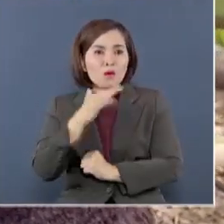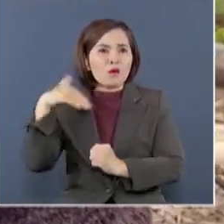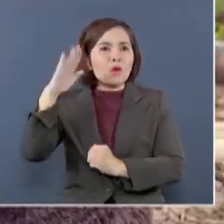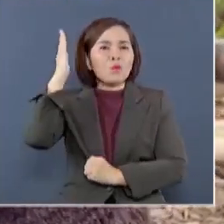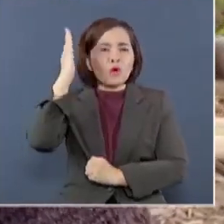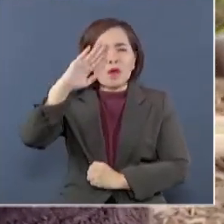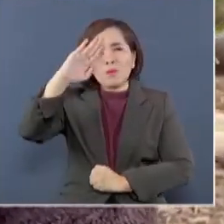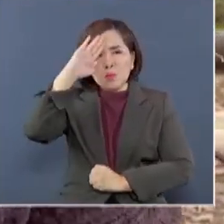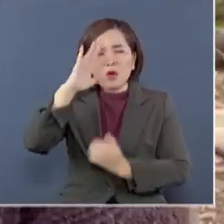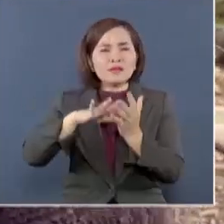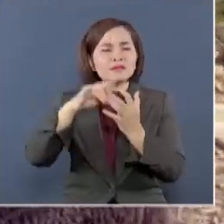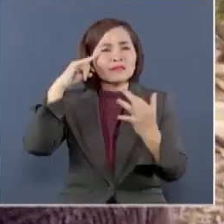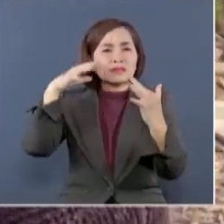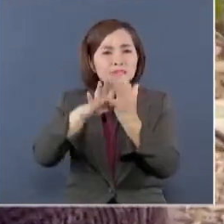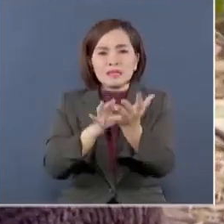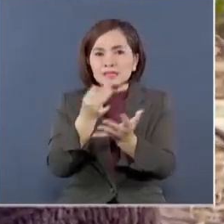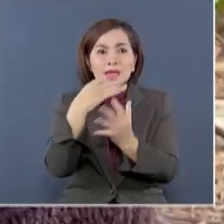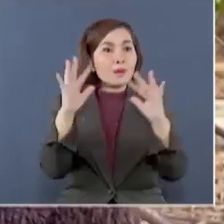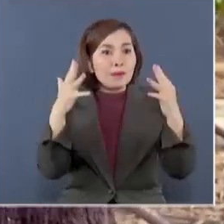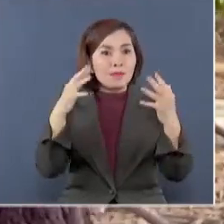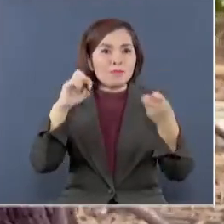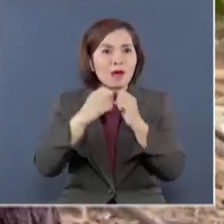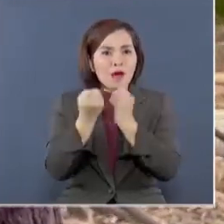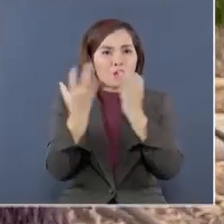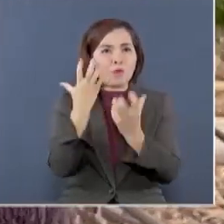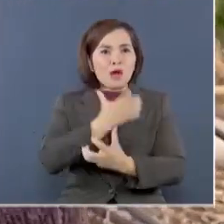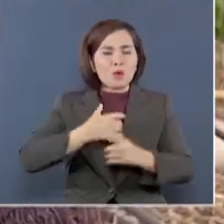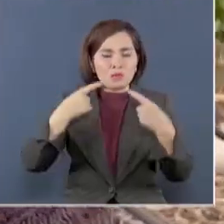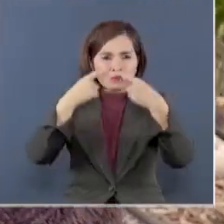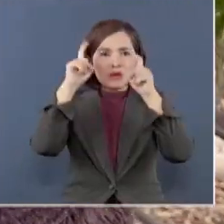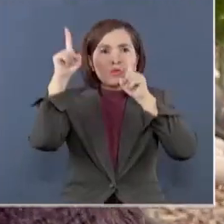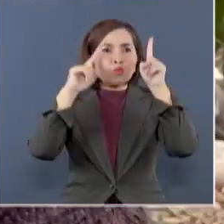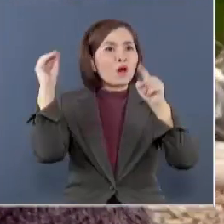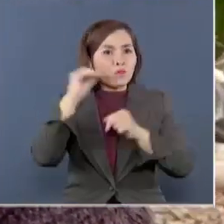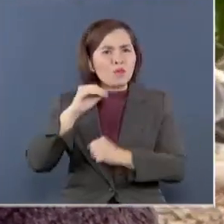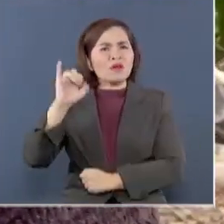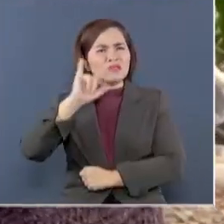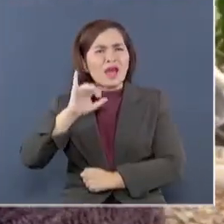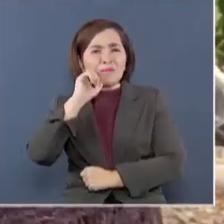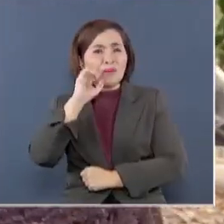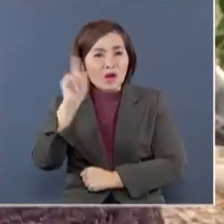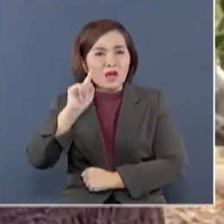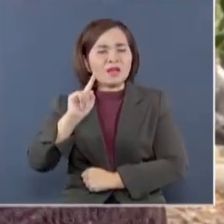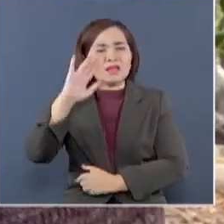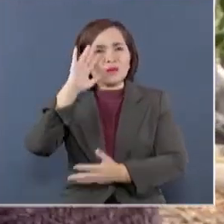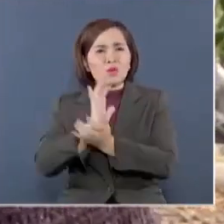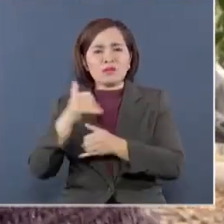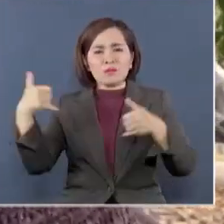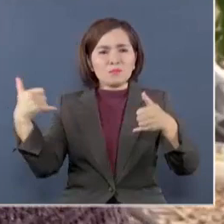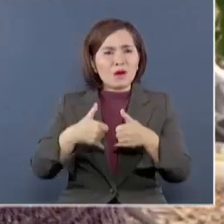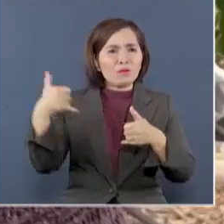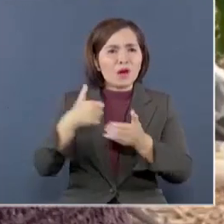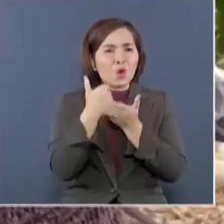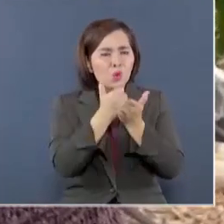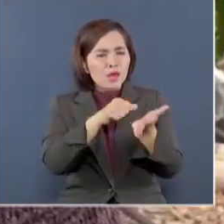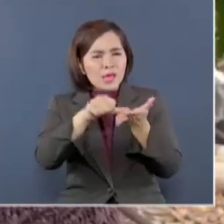แล้วก็ไม่กินยารักษาด้วยทำให้คลุ้มคลั่งบ่อยครั้งแล้วที่ผ่านมาญาติในเดชยังบอกเลยหมวดอีทเนี่ยยังมาระงับเหตุ